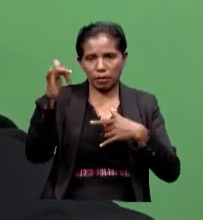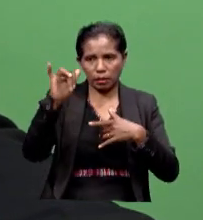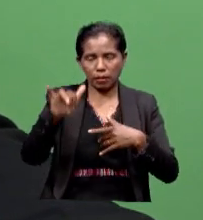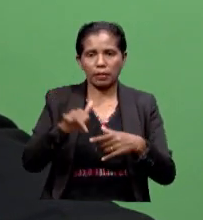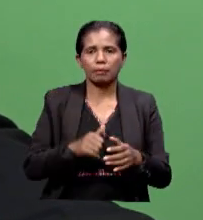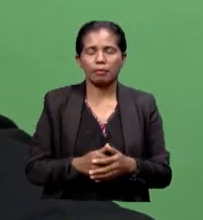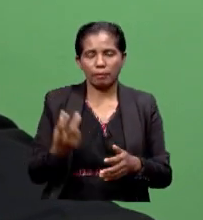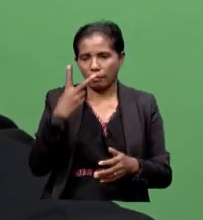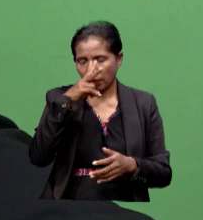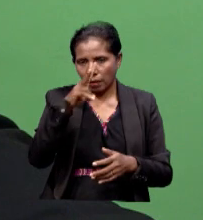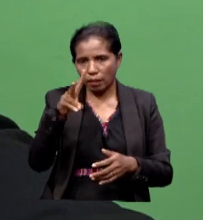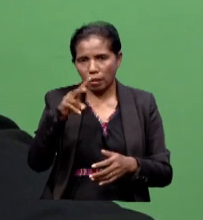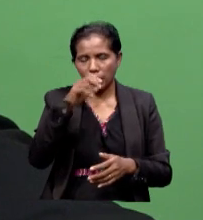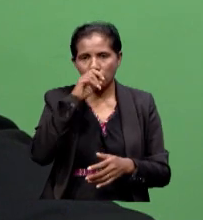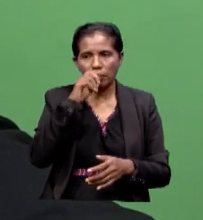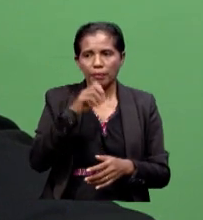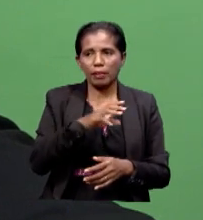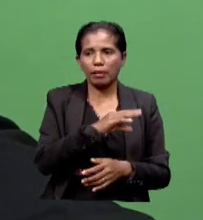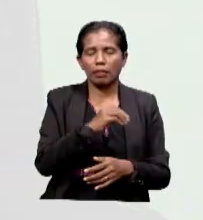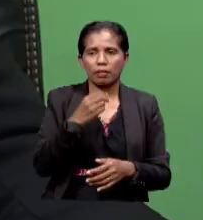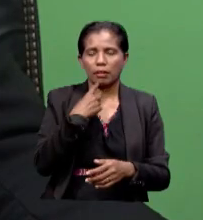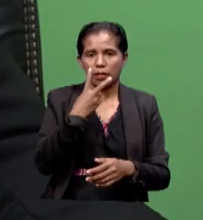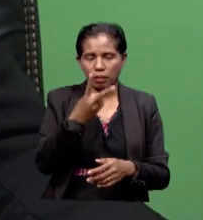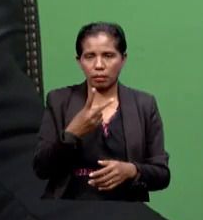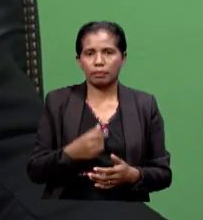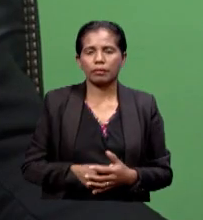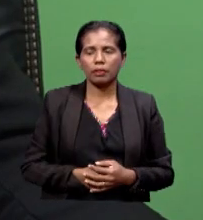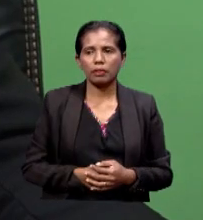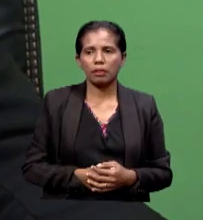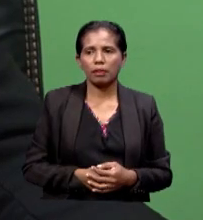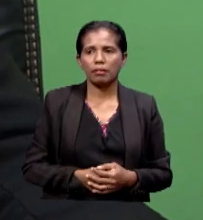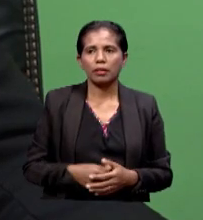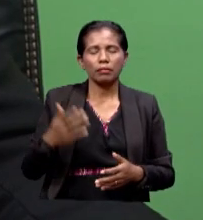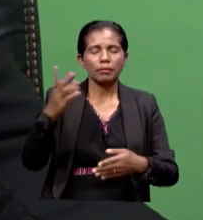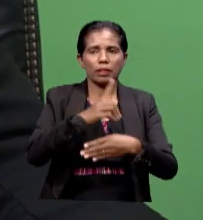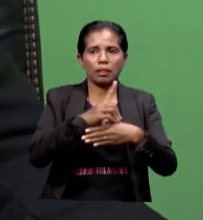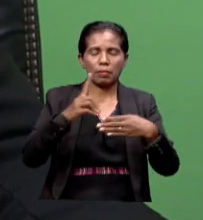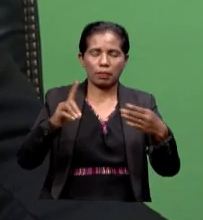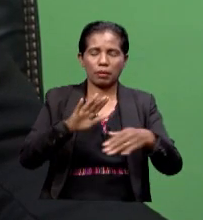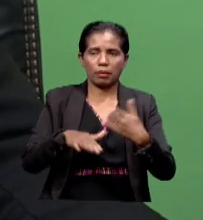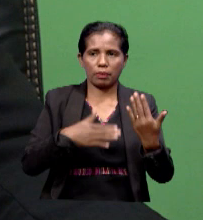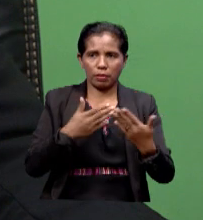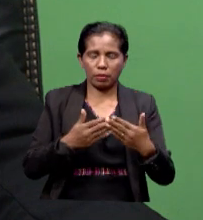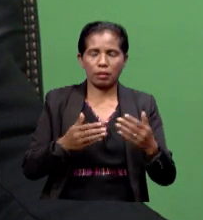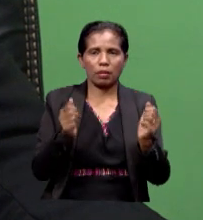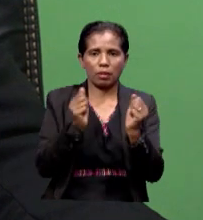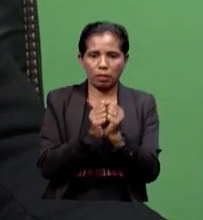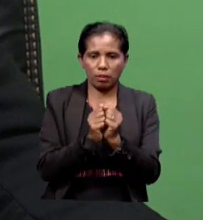rona kata Medok geral mai bi dene los medok geral kuasa ki ya departamento sirane hotu ne ho